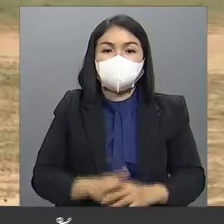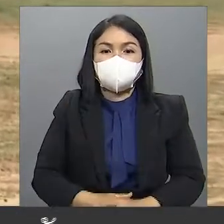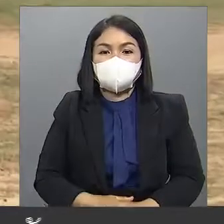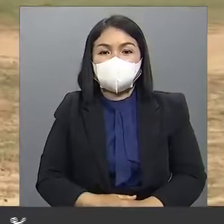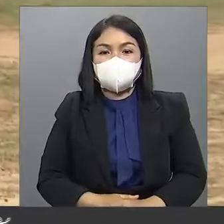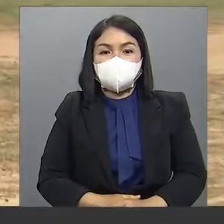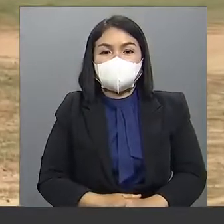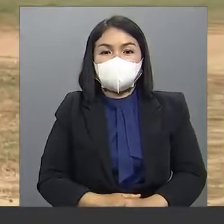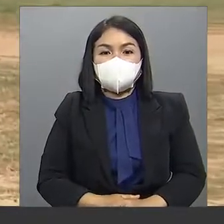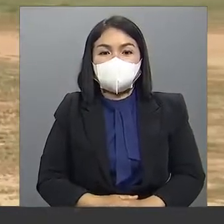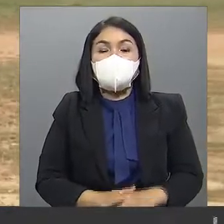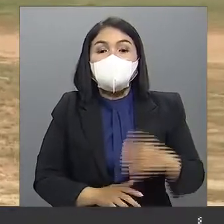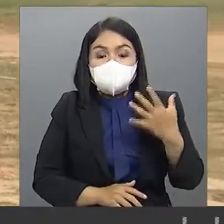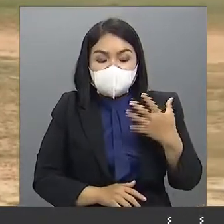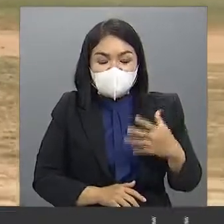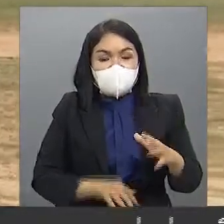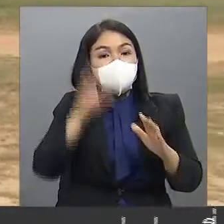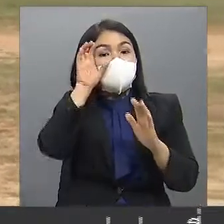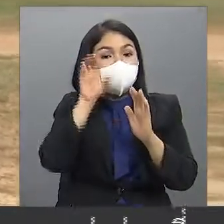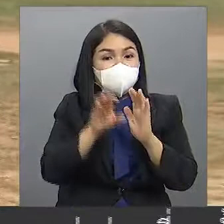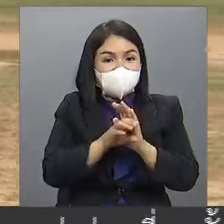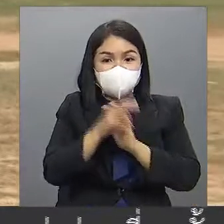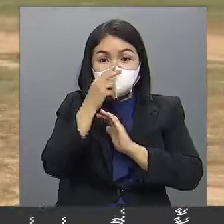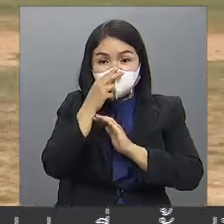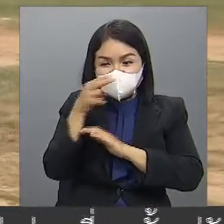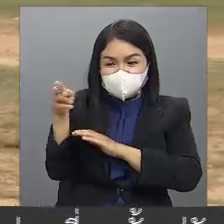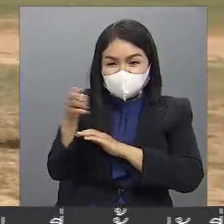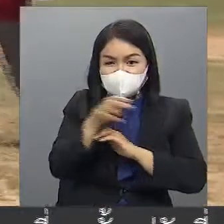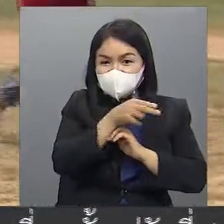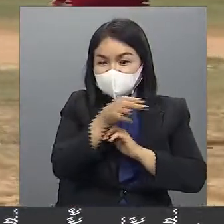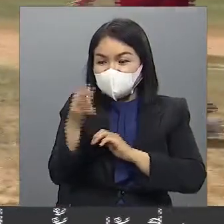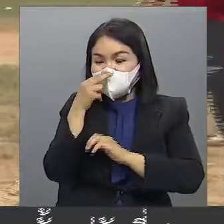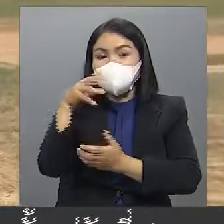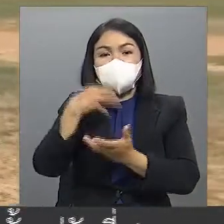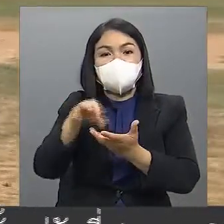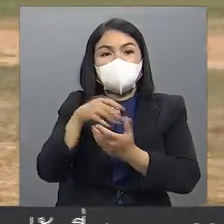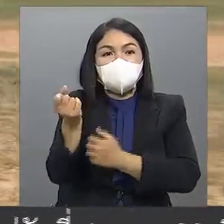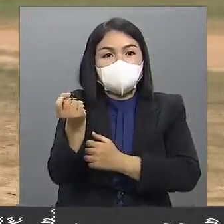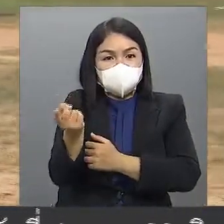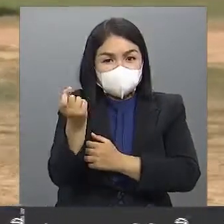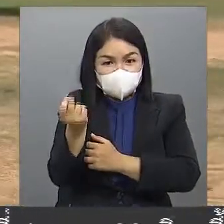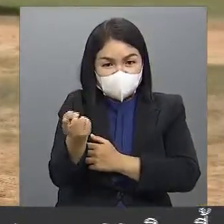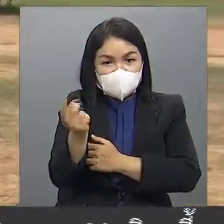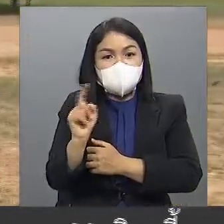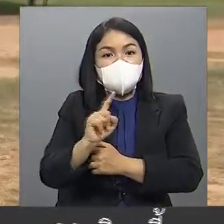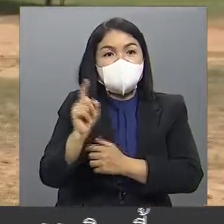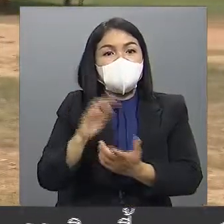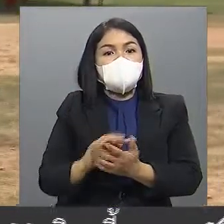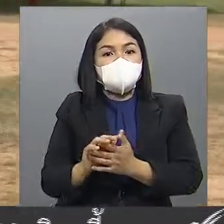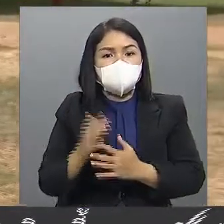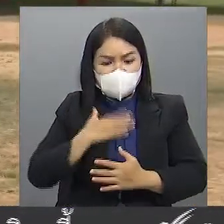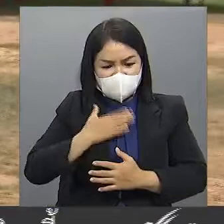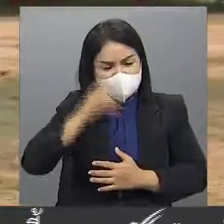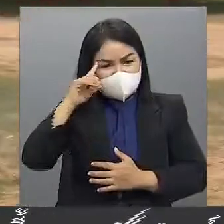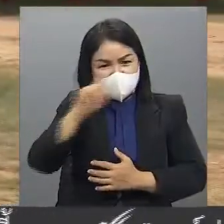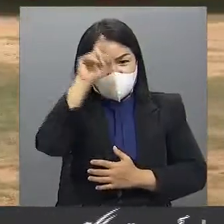และภาพบรรยากาศที่คุณผู้ชมเห็นอยู่ในขณะนี้ก็คือภาพบรรยากาศสดนะคะซึ่งในส่วนของผู้ที่มีความเสี่ยงสูงซึ่งเข้าใช้บ